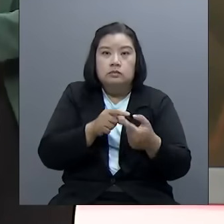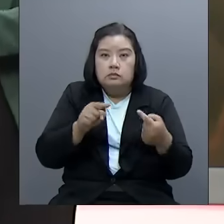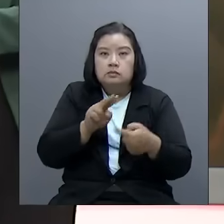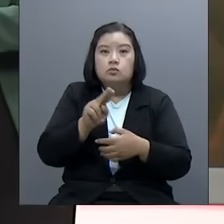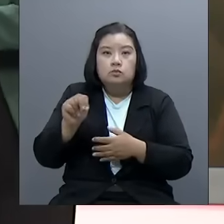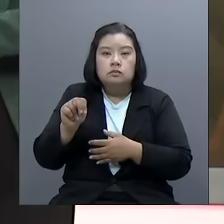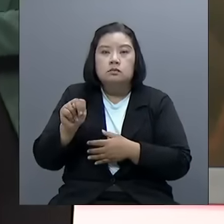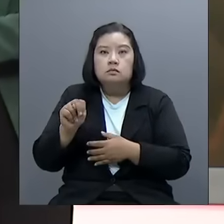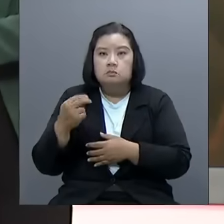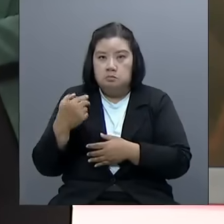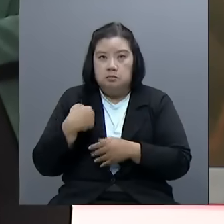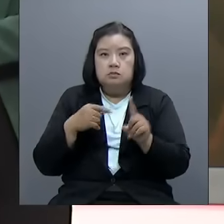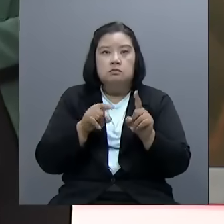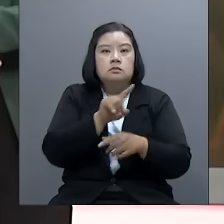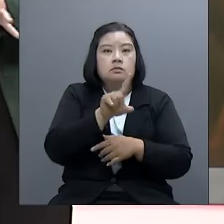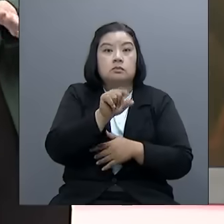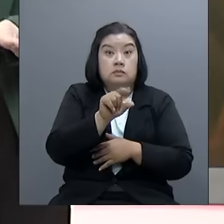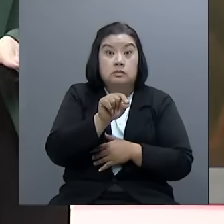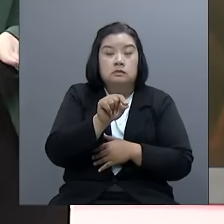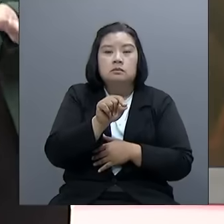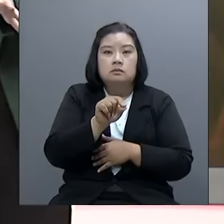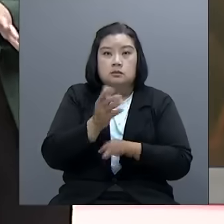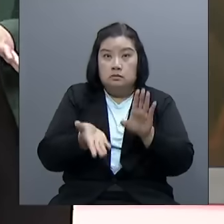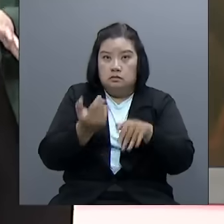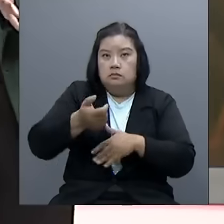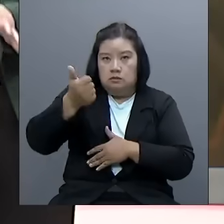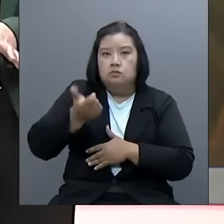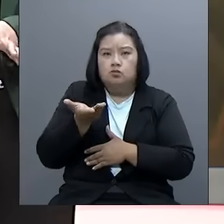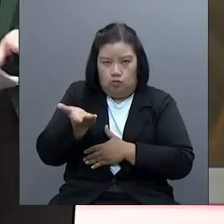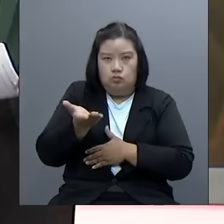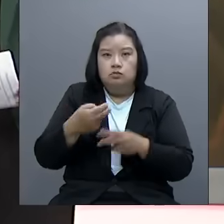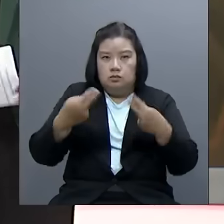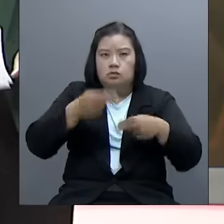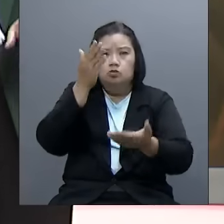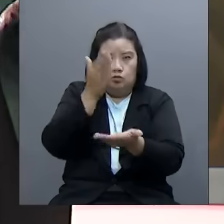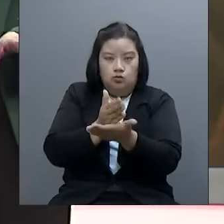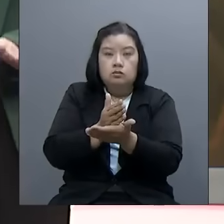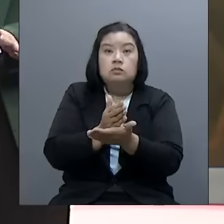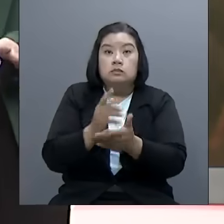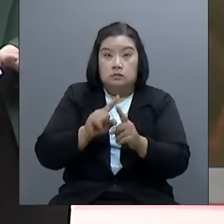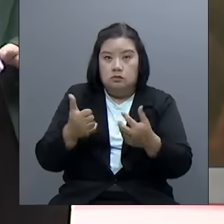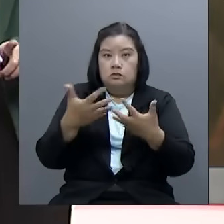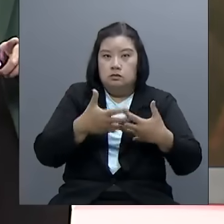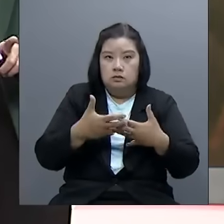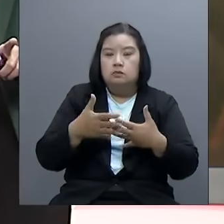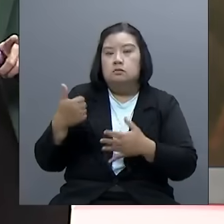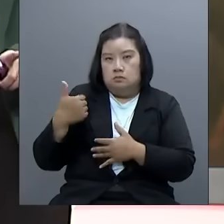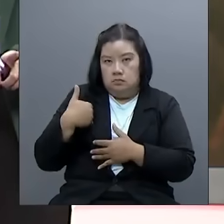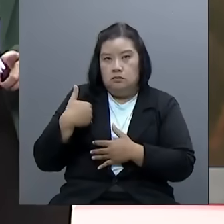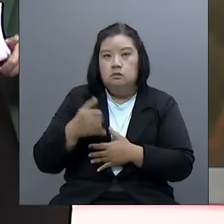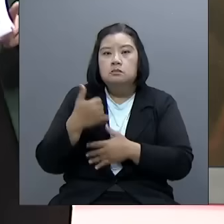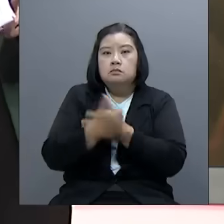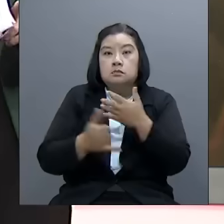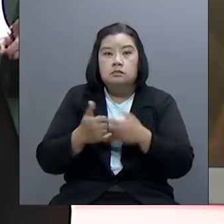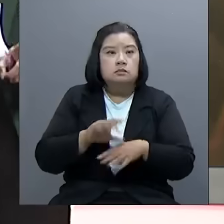ผ่านมติด้วยคะแนน 120เสียงนะคะเรียกร้องให้มีการพักรบทันทีโดยสหรัฐเป็นหนึใน 14ชาติที่คัดค้าน